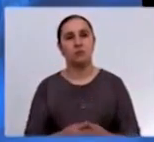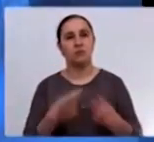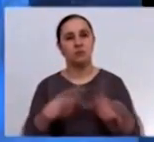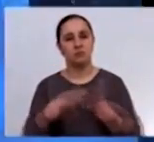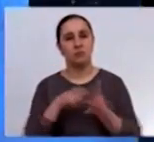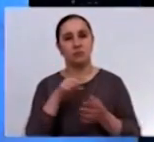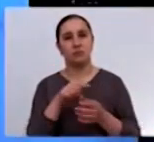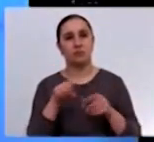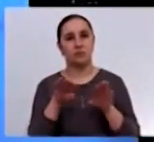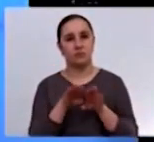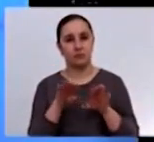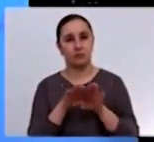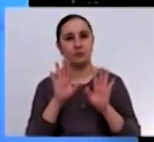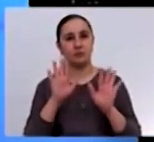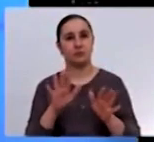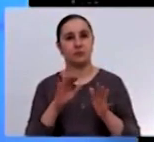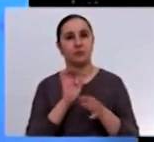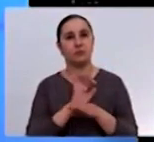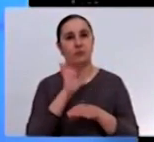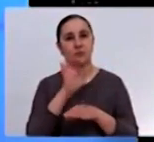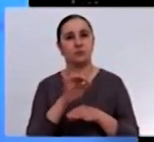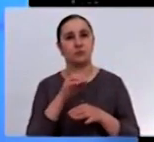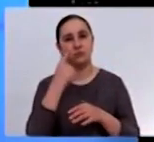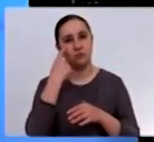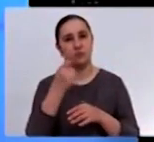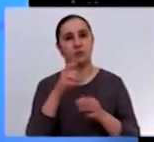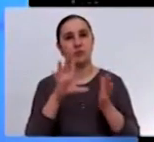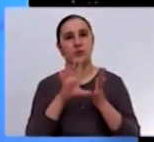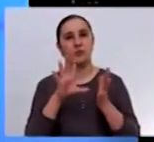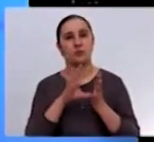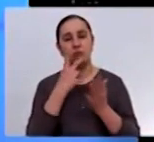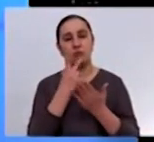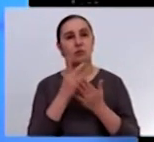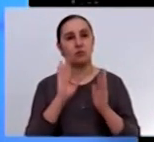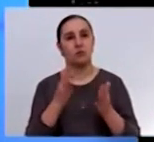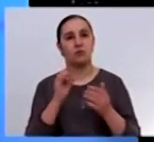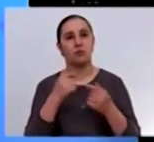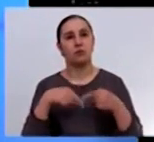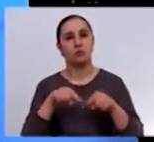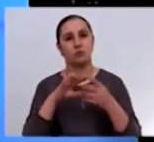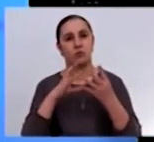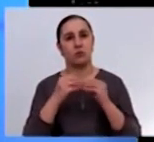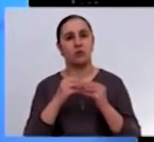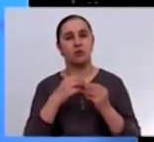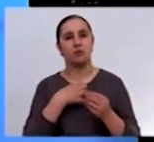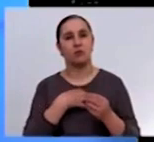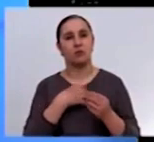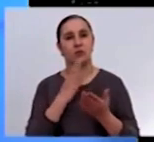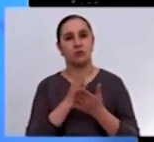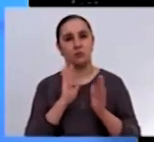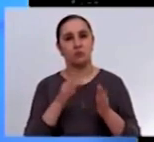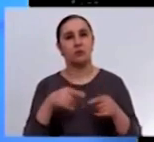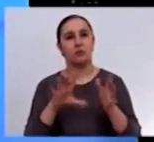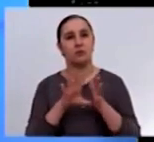Bu oddiy pochtaga o'xshaydi, faqat jo'natiladigan xabarlar elektron ko'rinishda bo'ladi va quyidagi afzalliklarga ega bo'ladi.